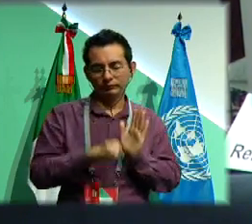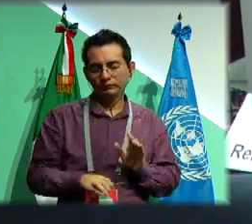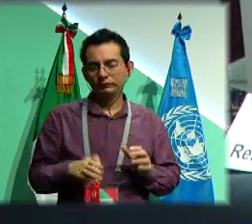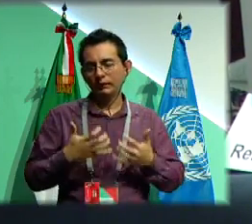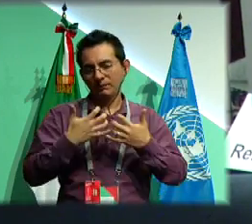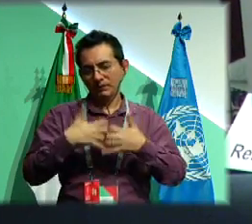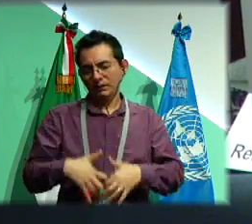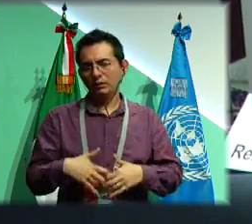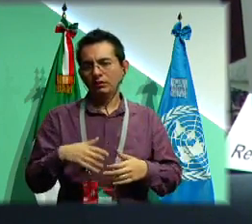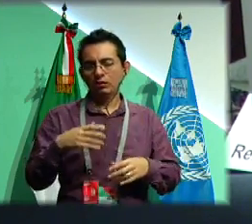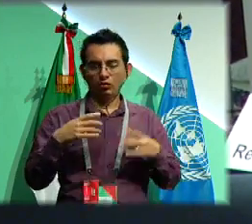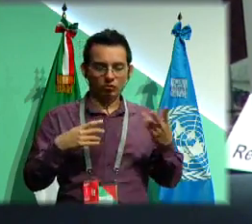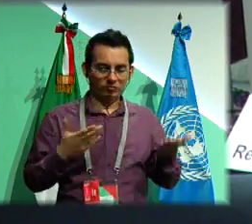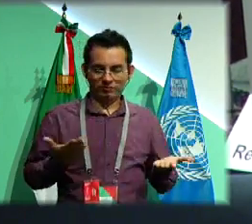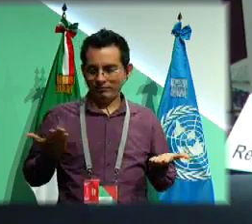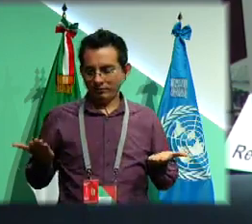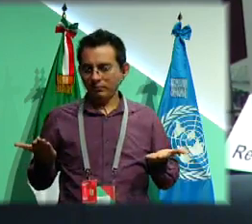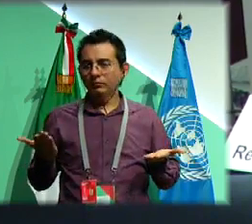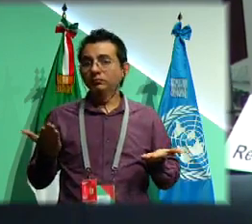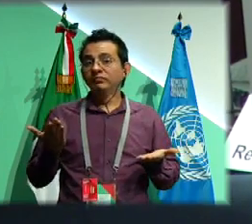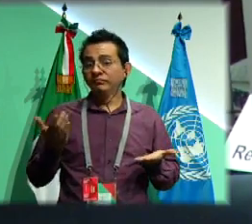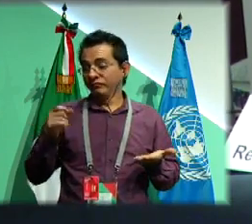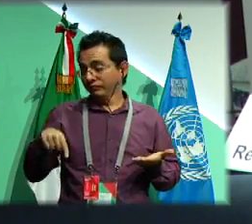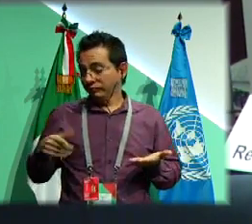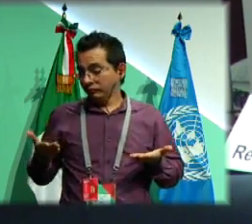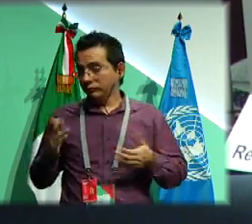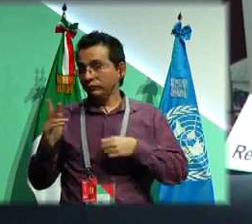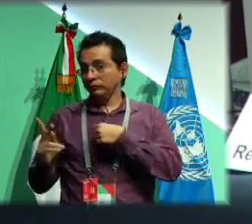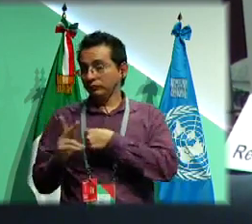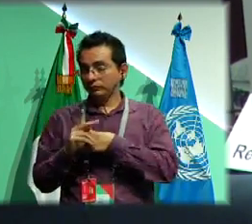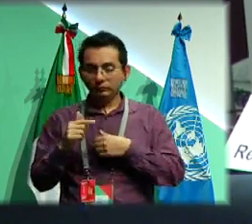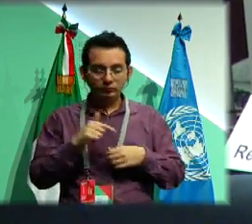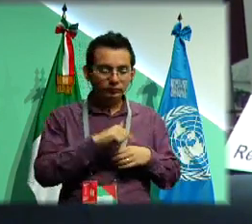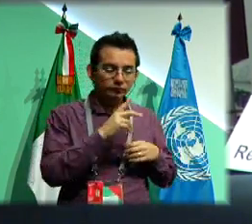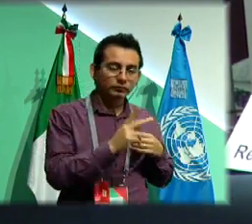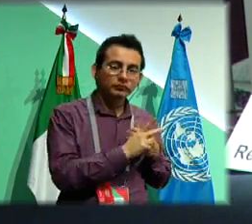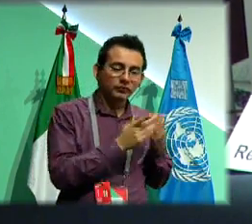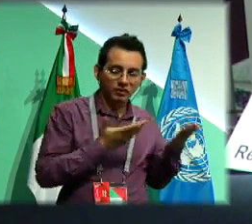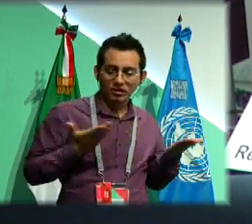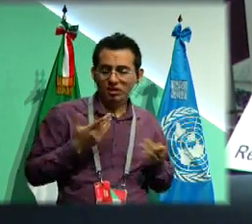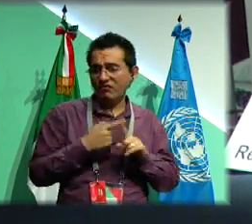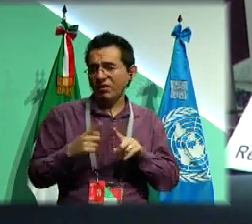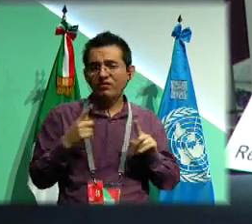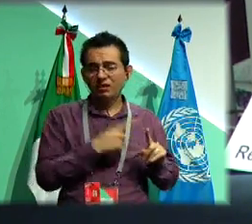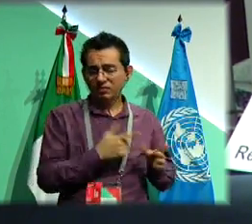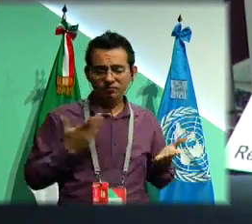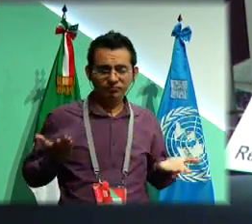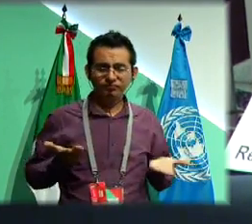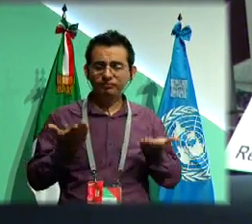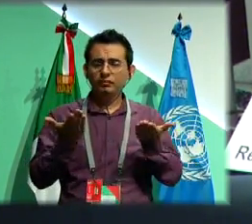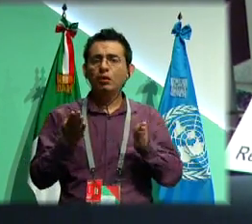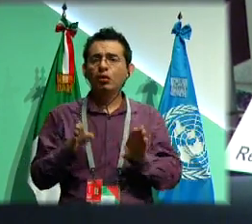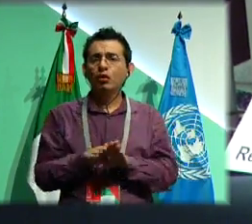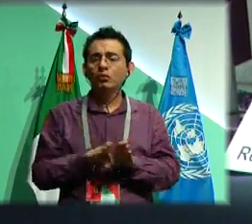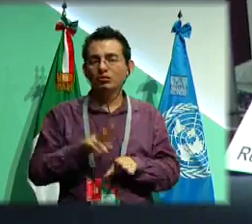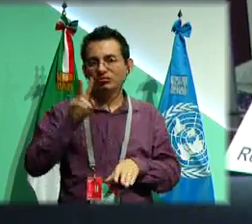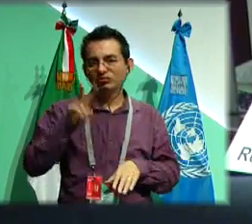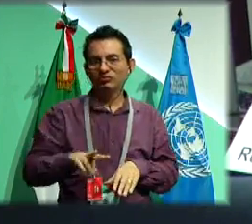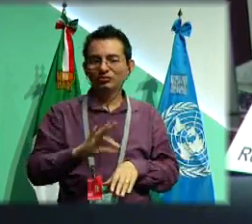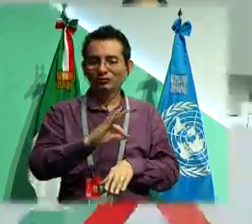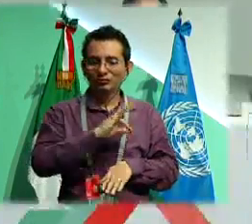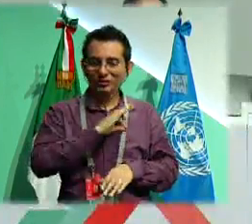dans deux différents pays et particulièrement s'il n'y a pas d'accord bilatéral entre les gouvernements des deux pays?